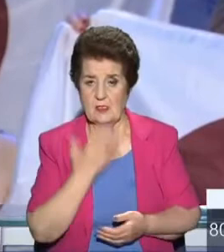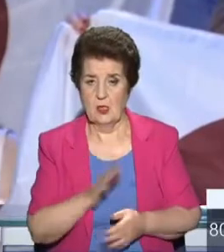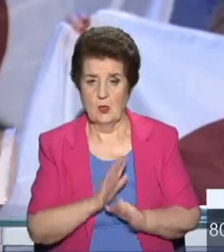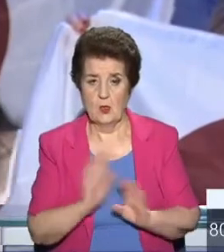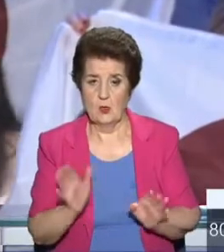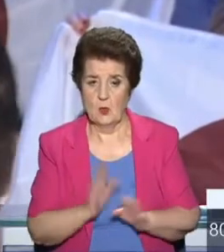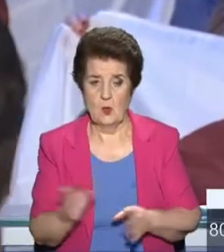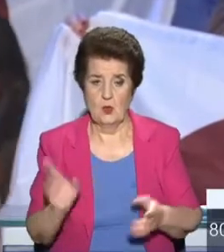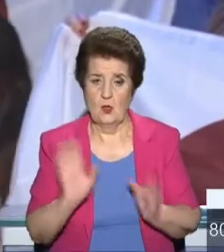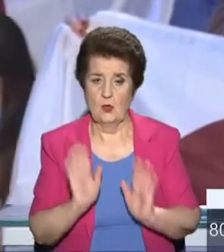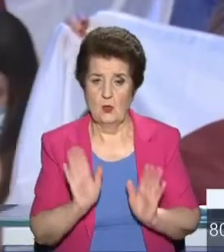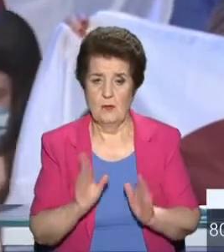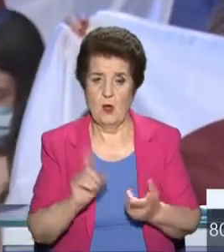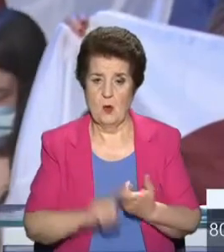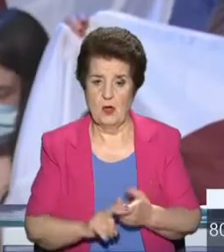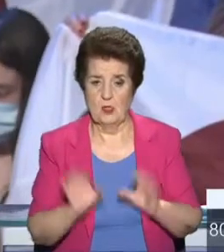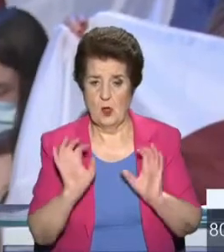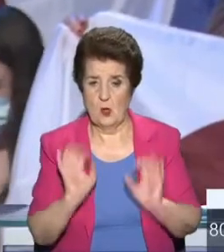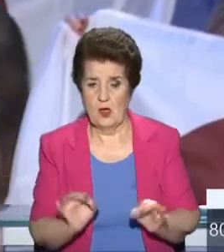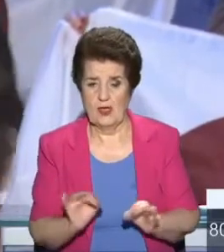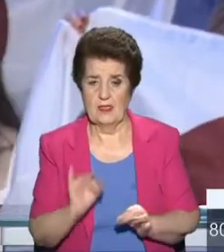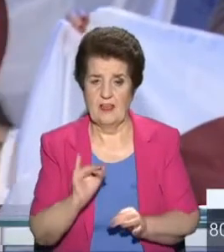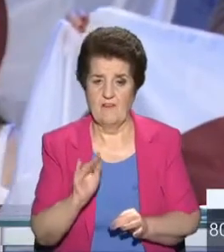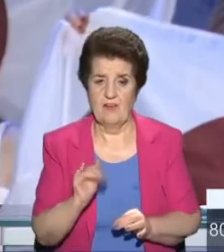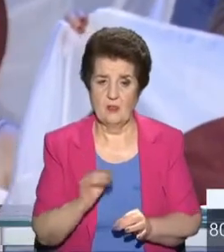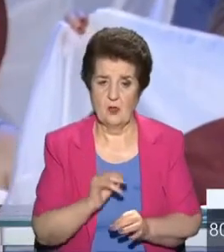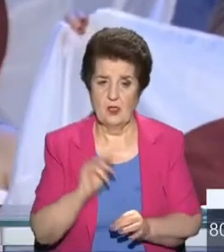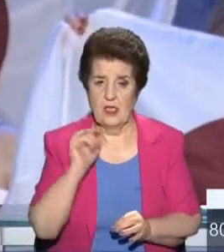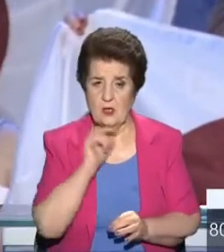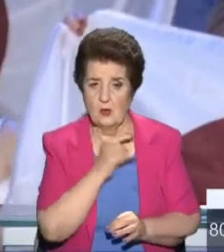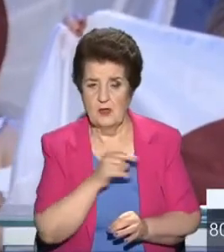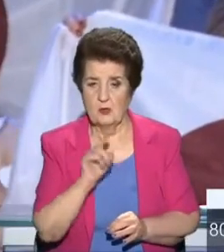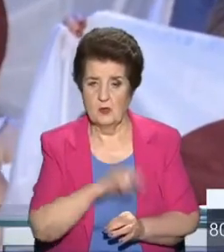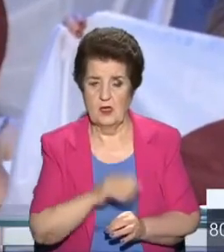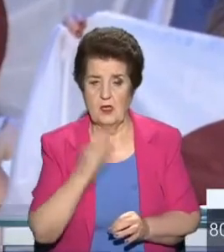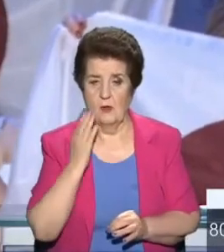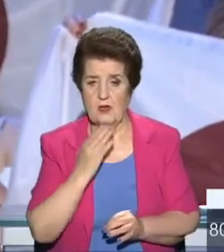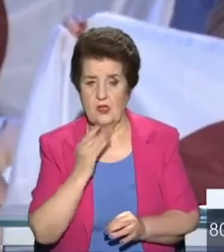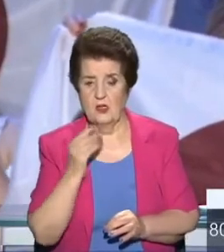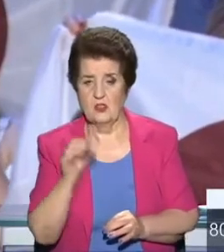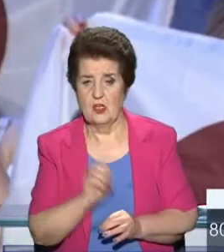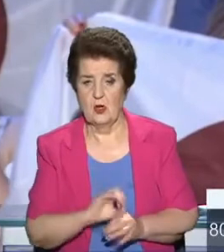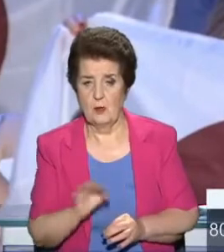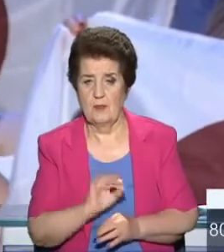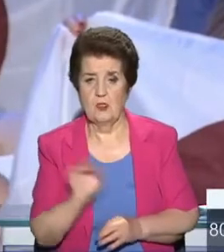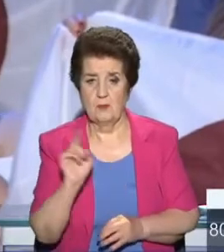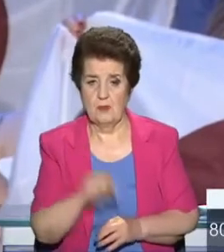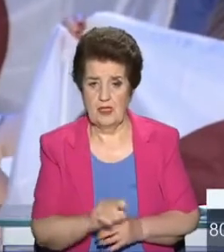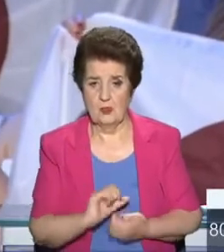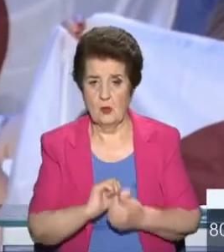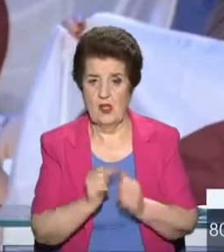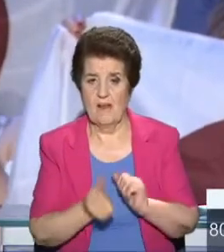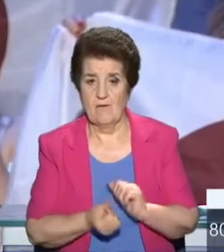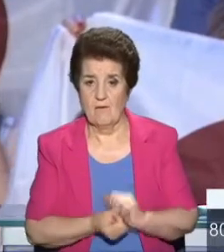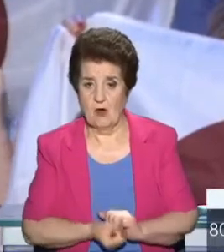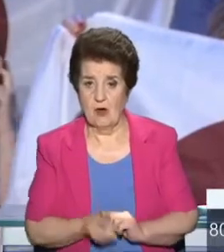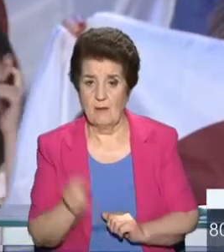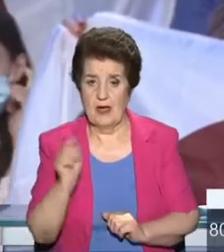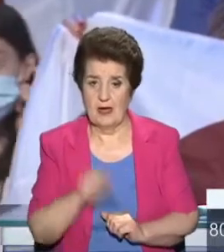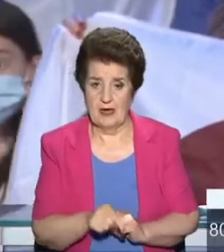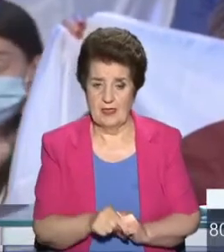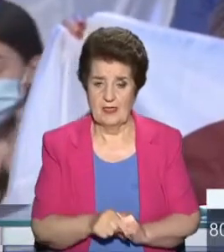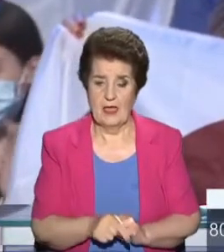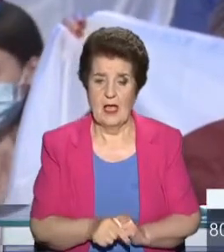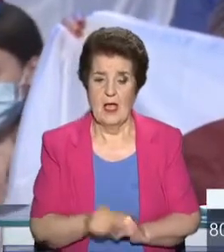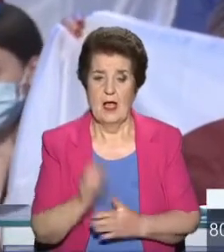conexiunile corecte infrastructural economice cu cele românești și europene și pentru reforma în resursa